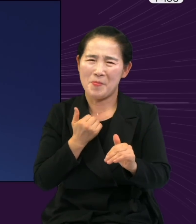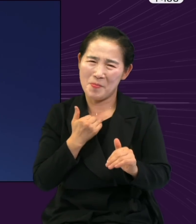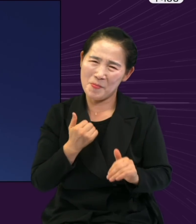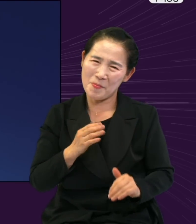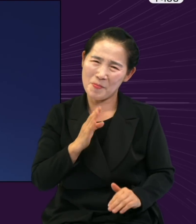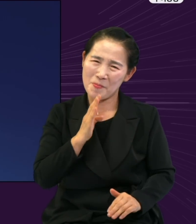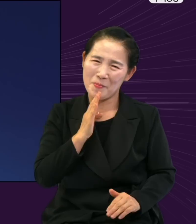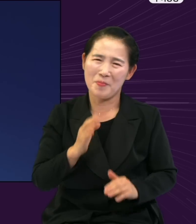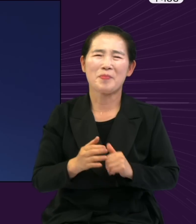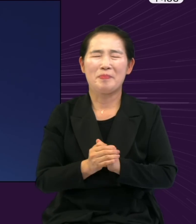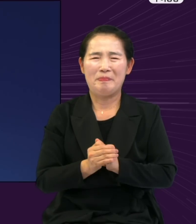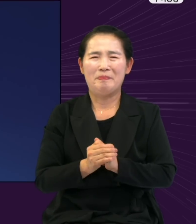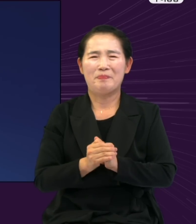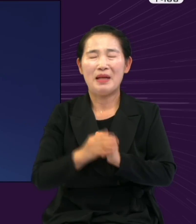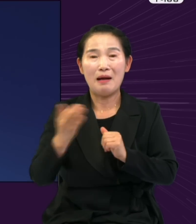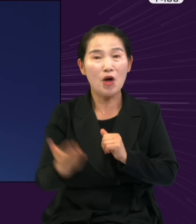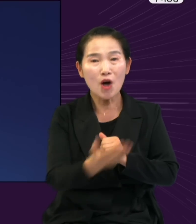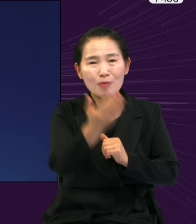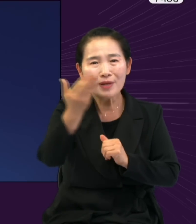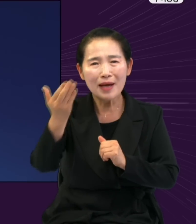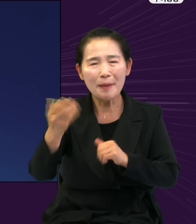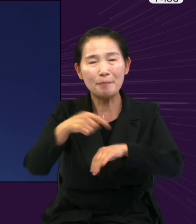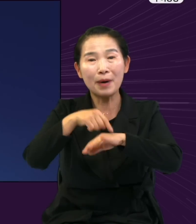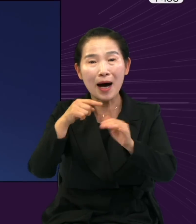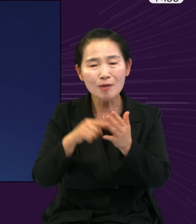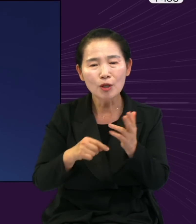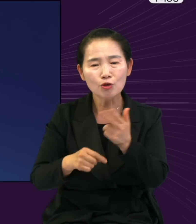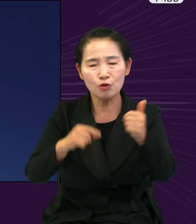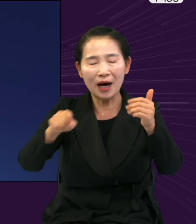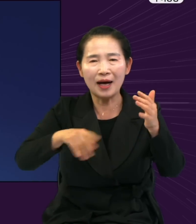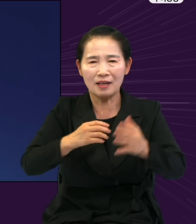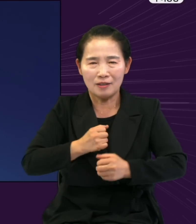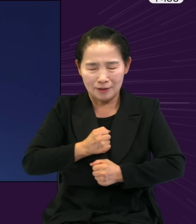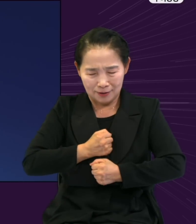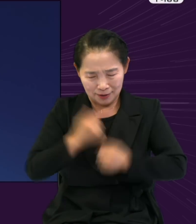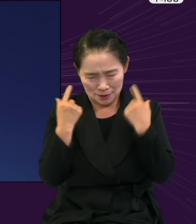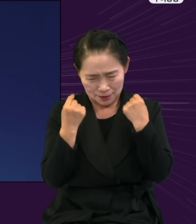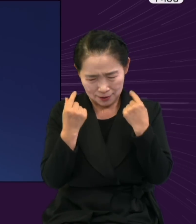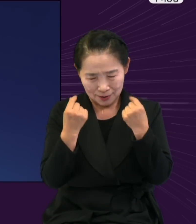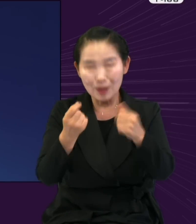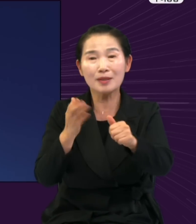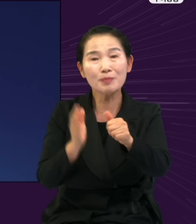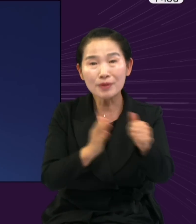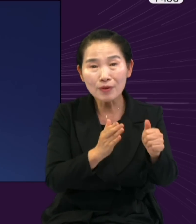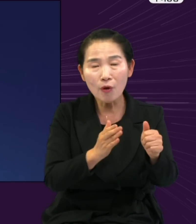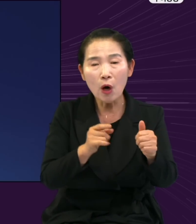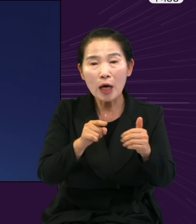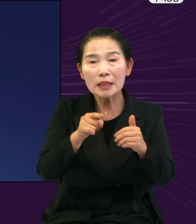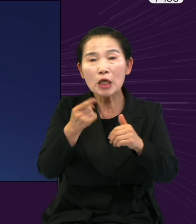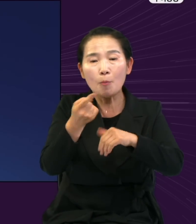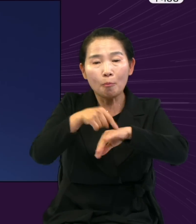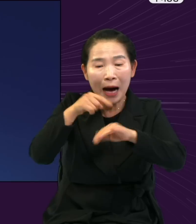여러분, 여러분의 마음을 주 안에서 지켜내십시오. 거기에 생명이 있습니다.